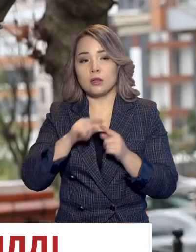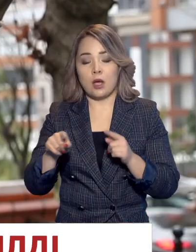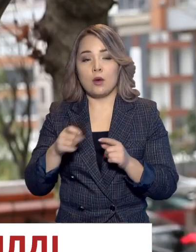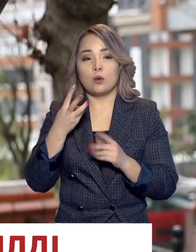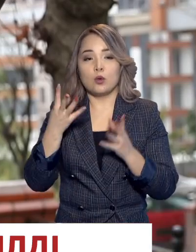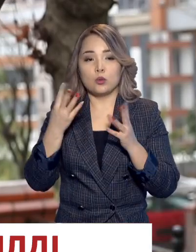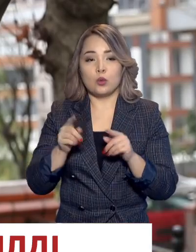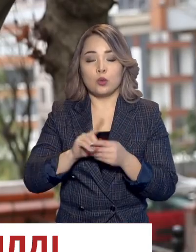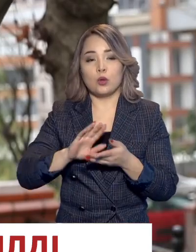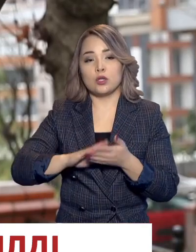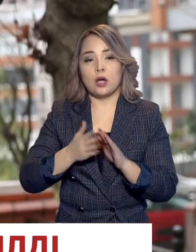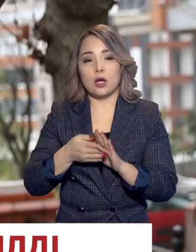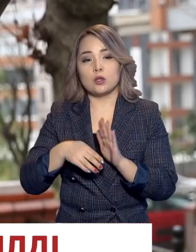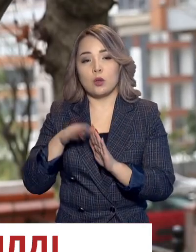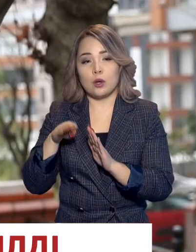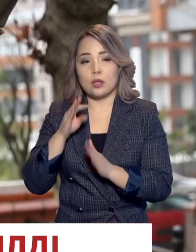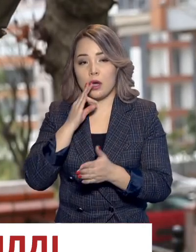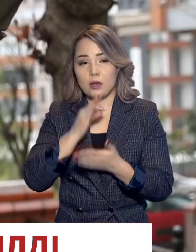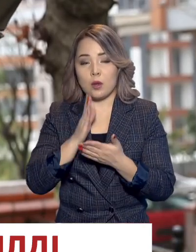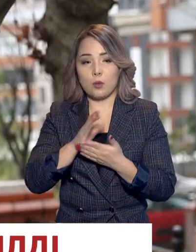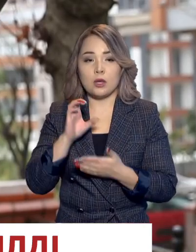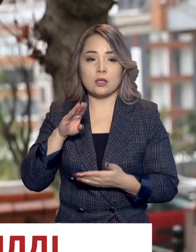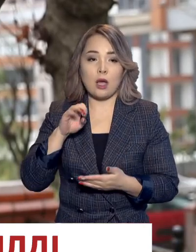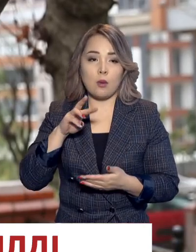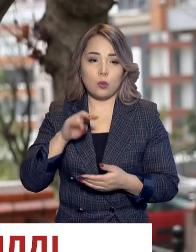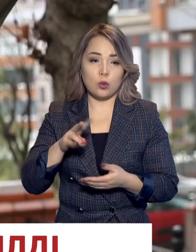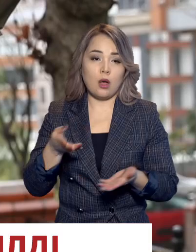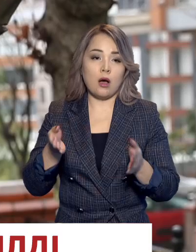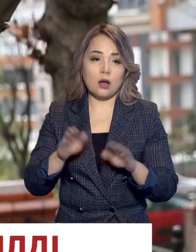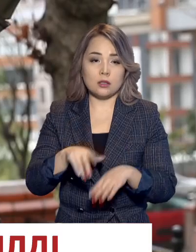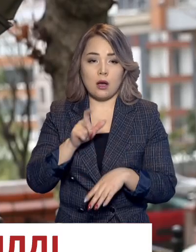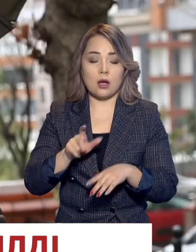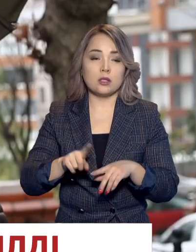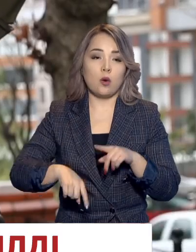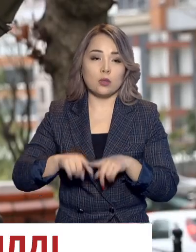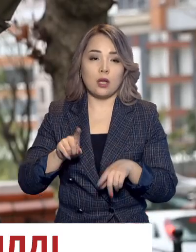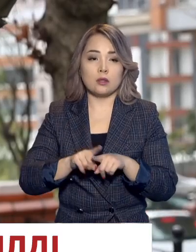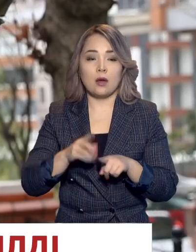күнде жағдай толық тұрақталып, Стамбулда қалып қойған барлық